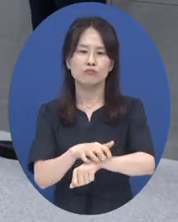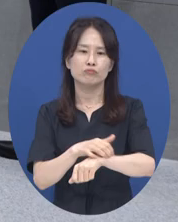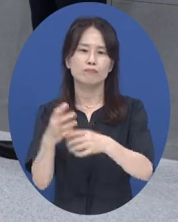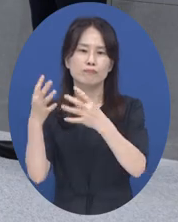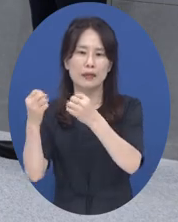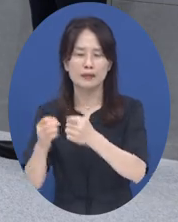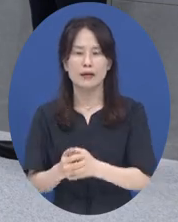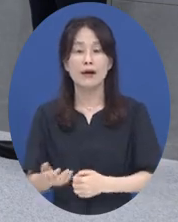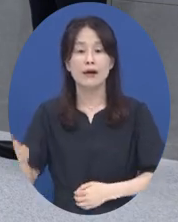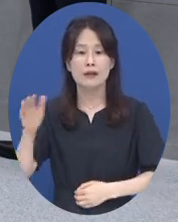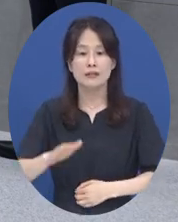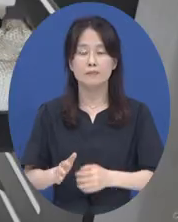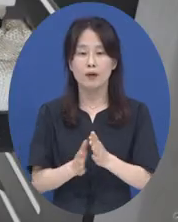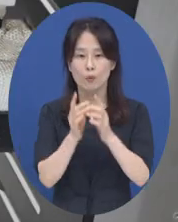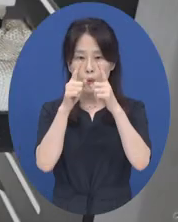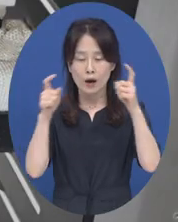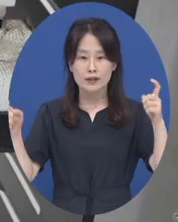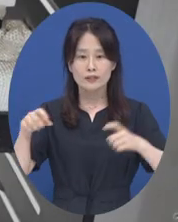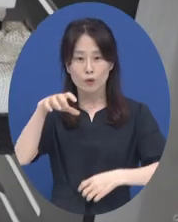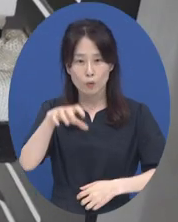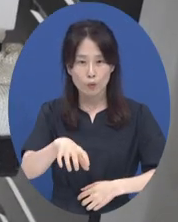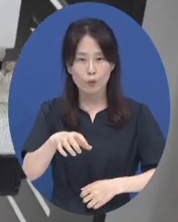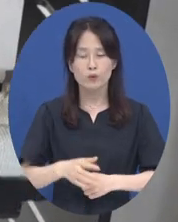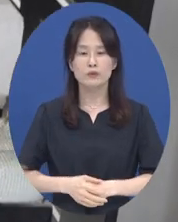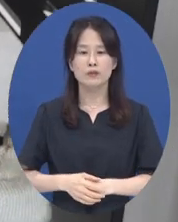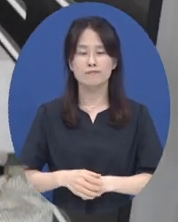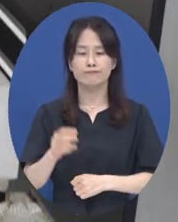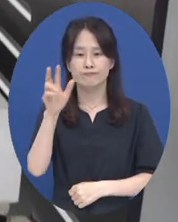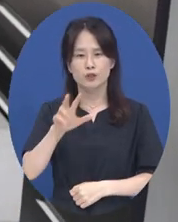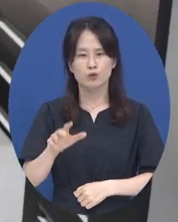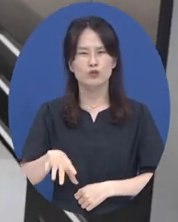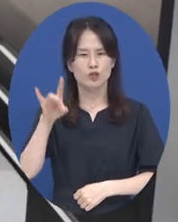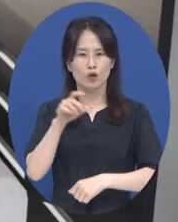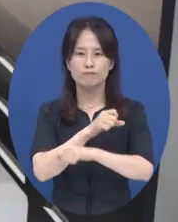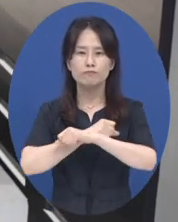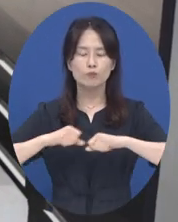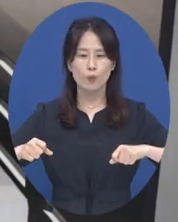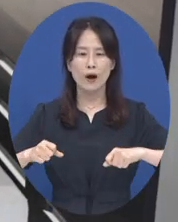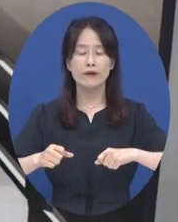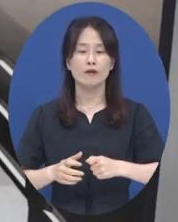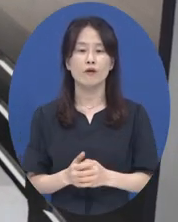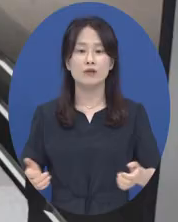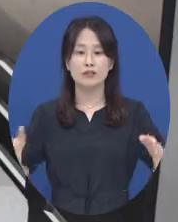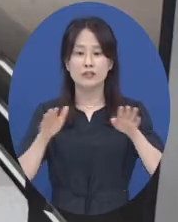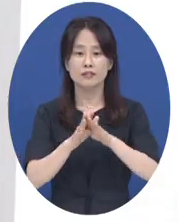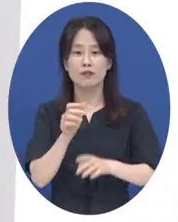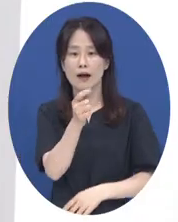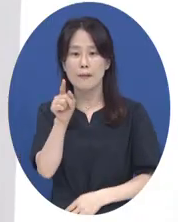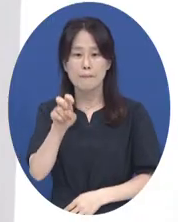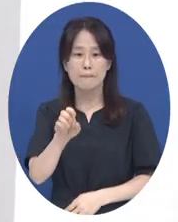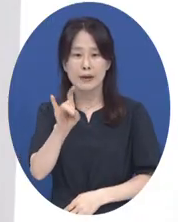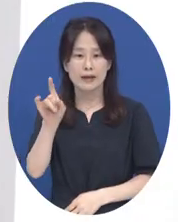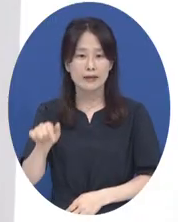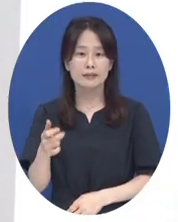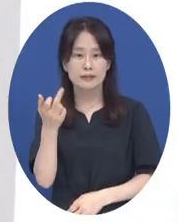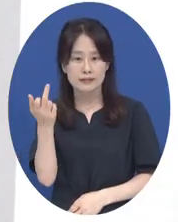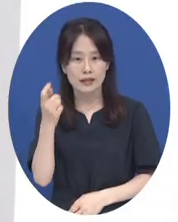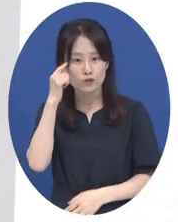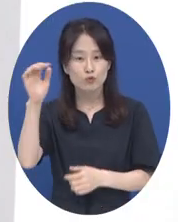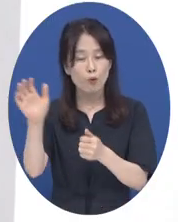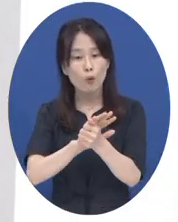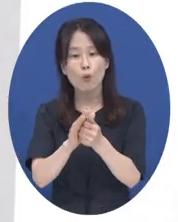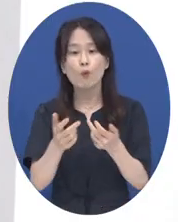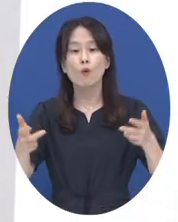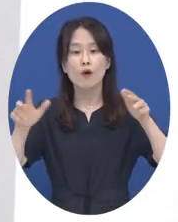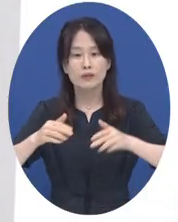합니다. 하지만 화성시 수곡리 일원에 전국 첫 광역 화장시설인 한백산 추모공원이 들어서면서